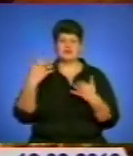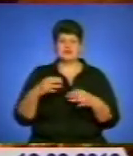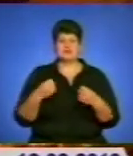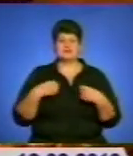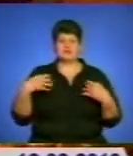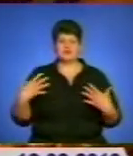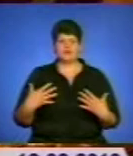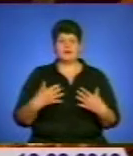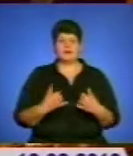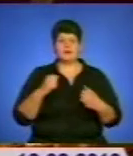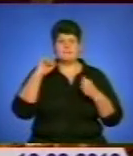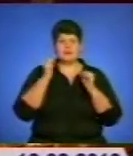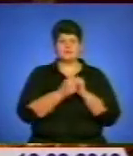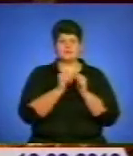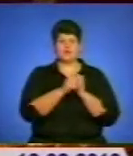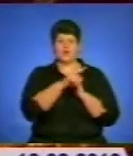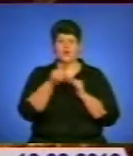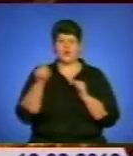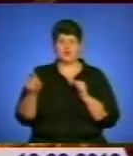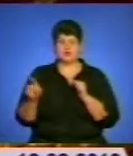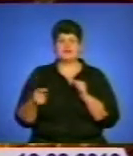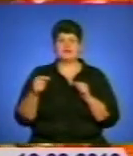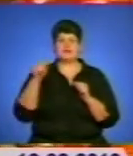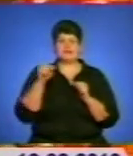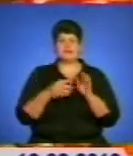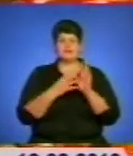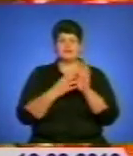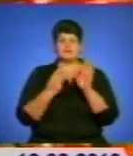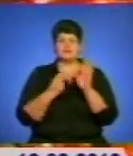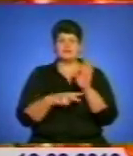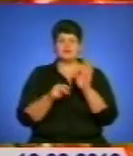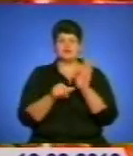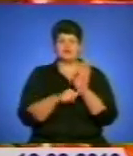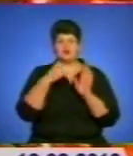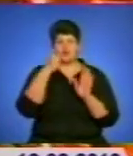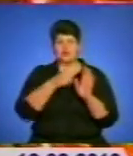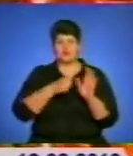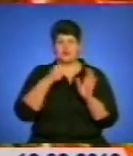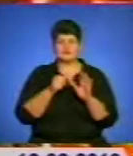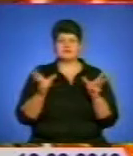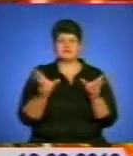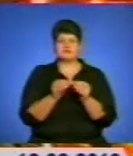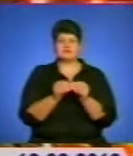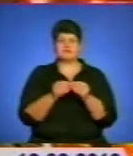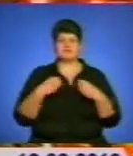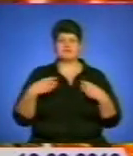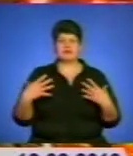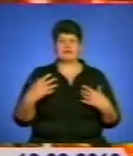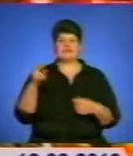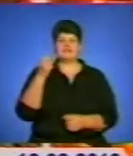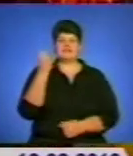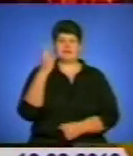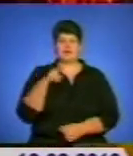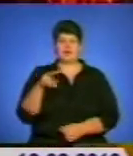січні пам'ять кожного з них, зокрема, то він в 1076 року призначив їхнє спільне свято на 12